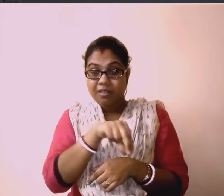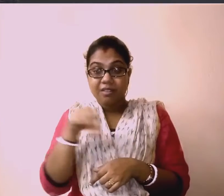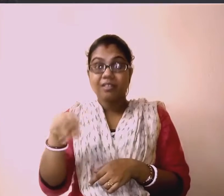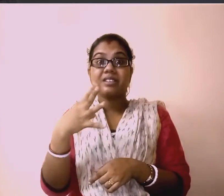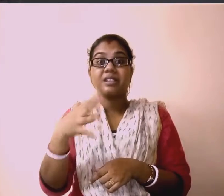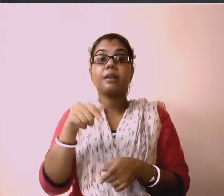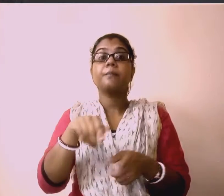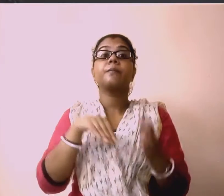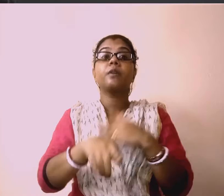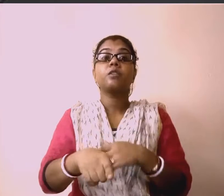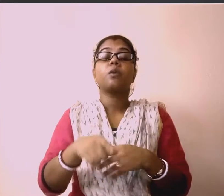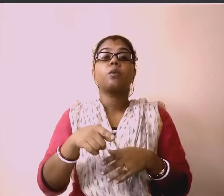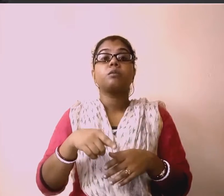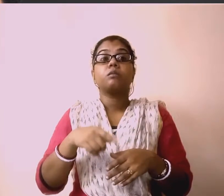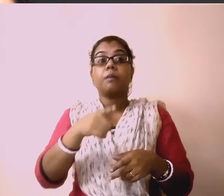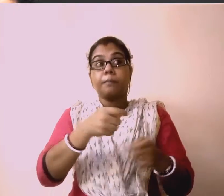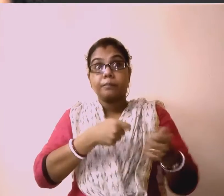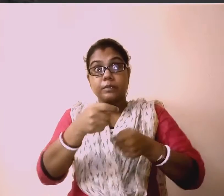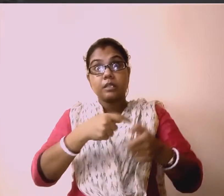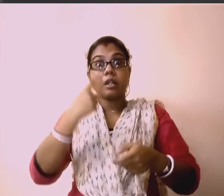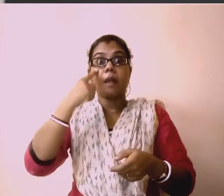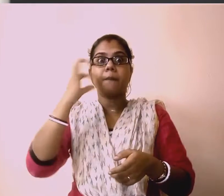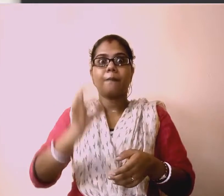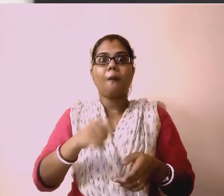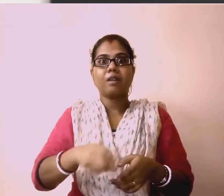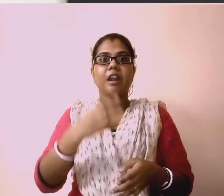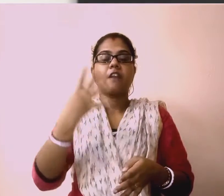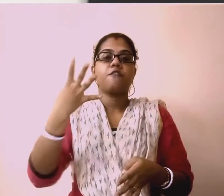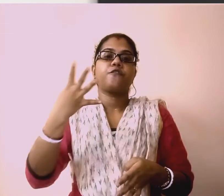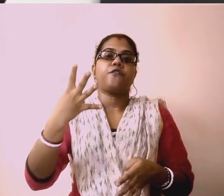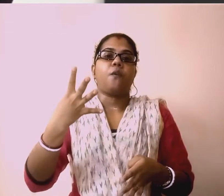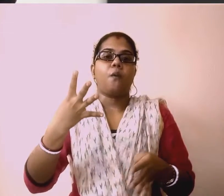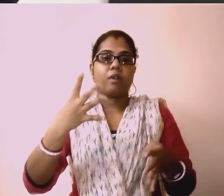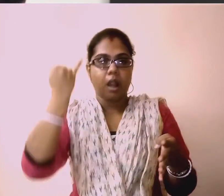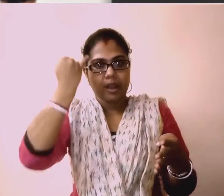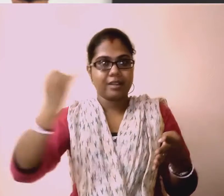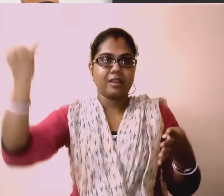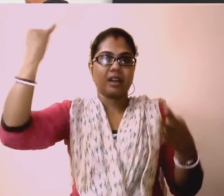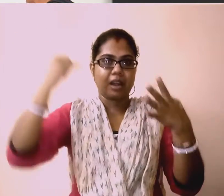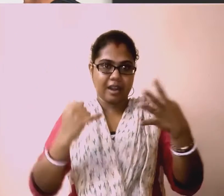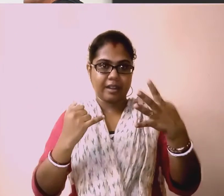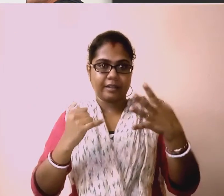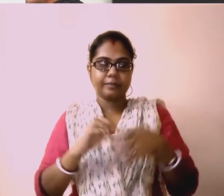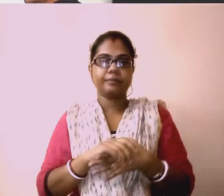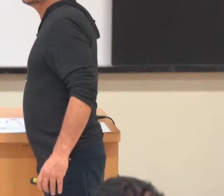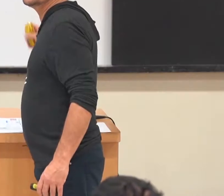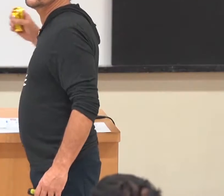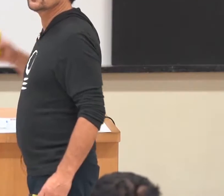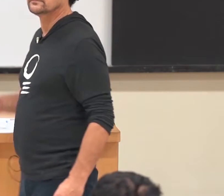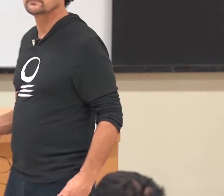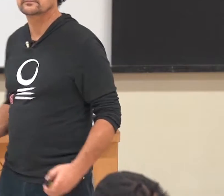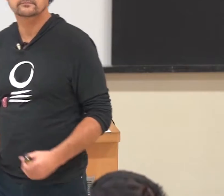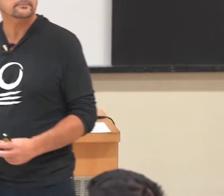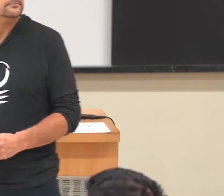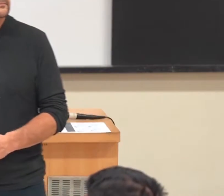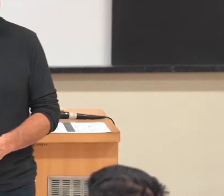चार पिलर्स की तरह रखें। इसी से उनकी आगे जो भाषण है वो आगे चलेगा और इसी से आपको पिच बनाने में